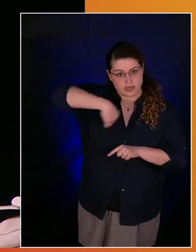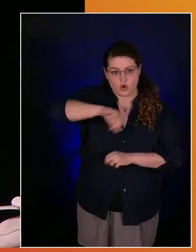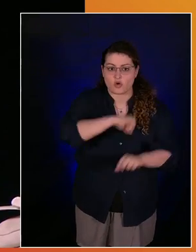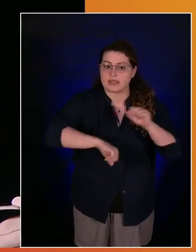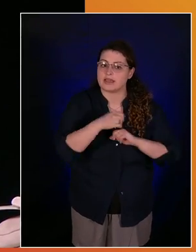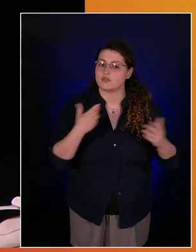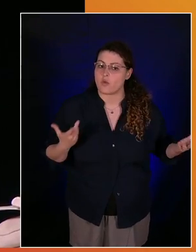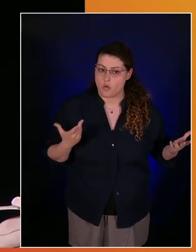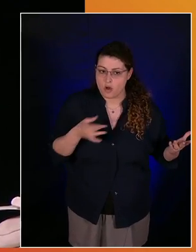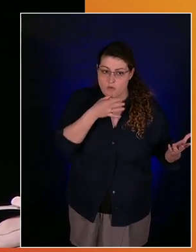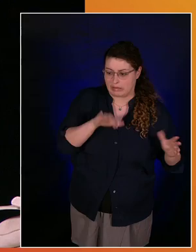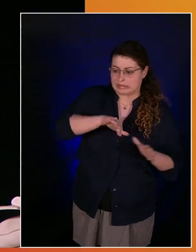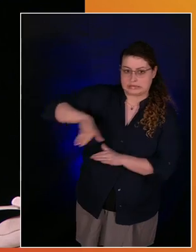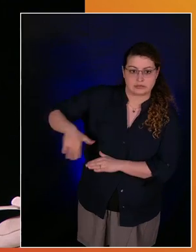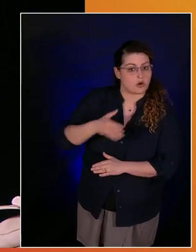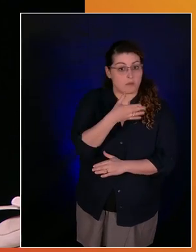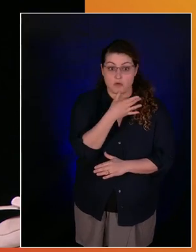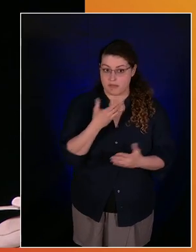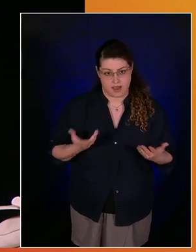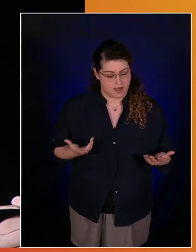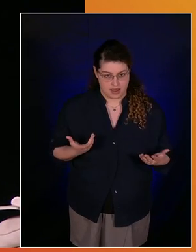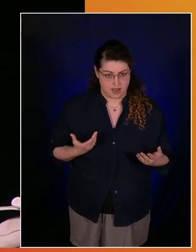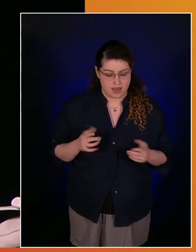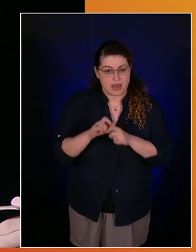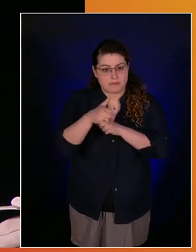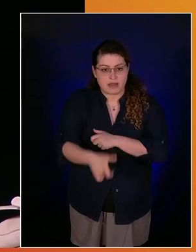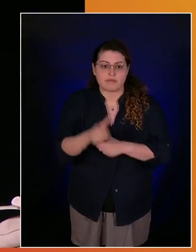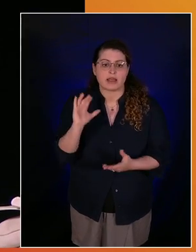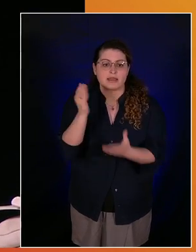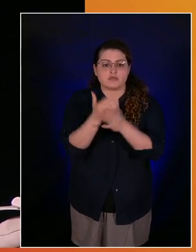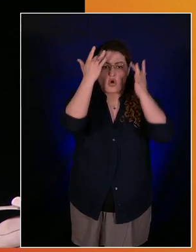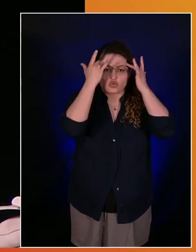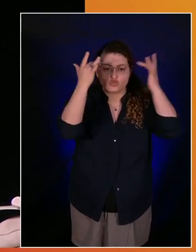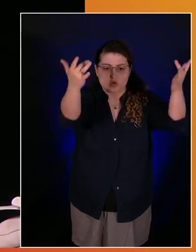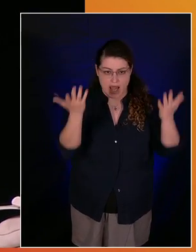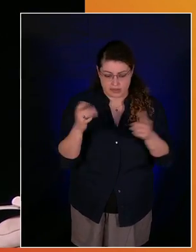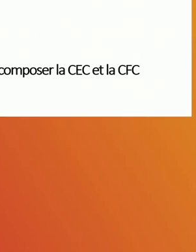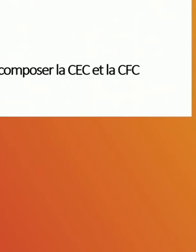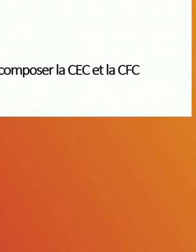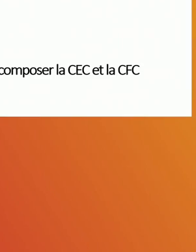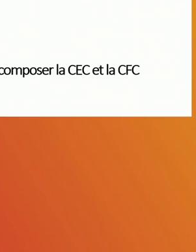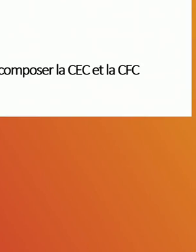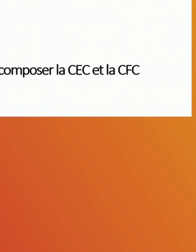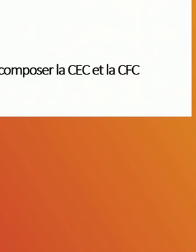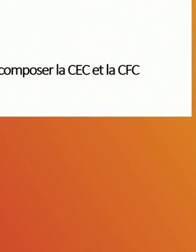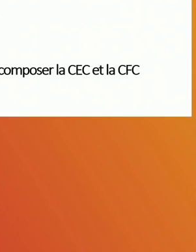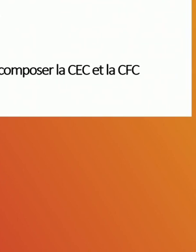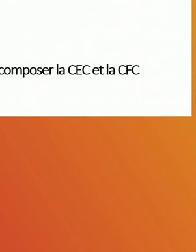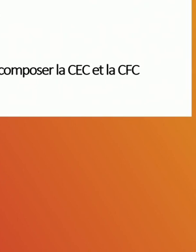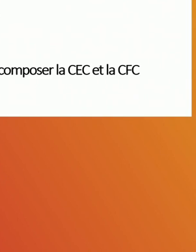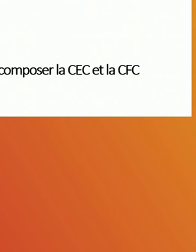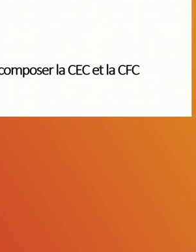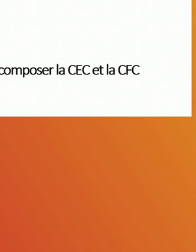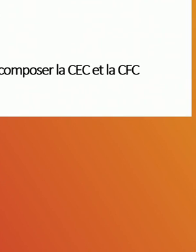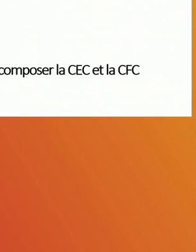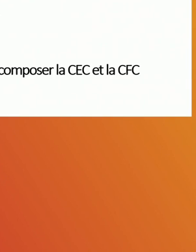et nous pouvons pas passer à côté nous aurons une petite intervention culturelle annonce des candidatures euh pour la composition